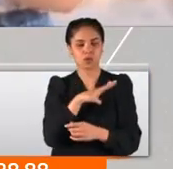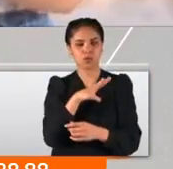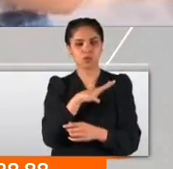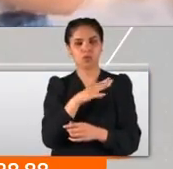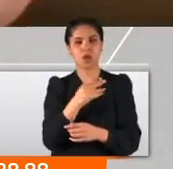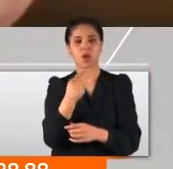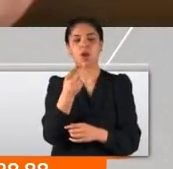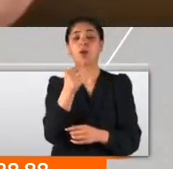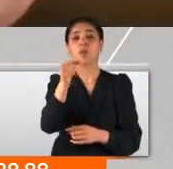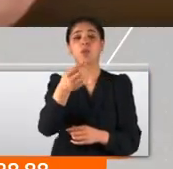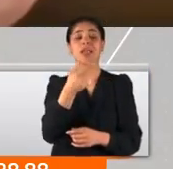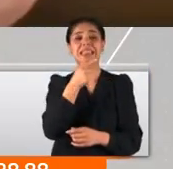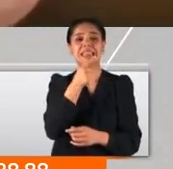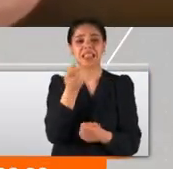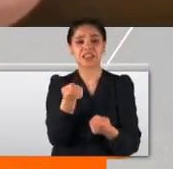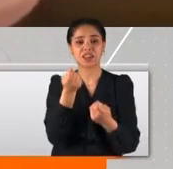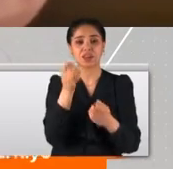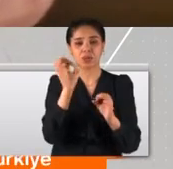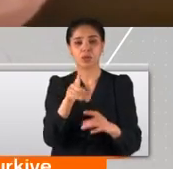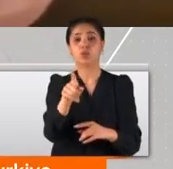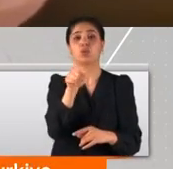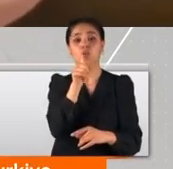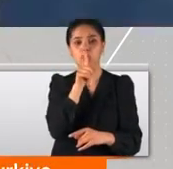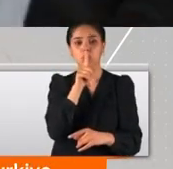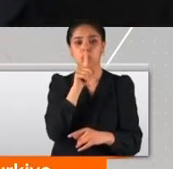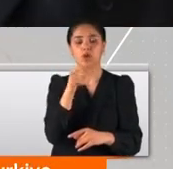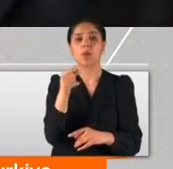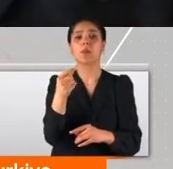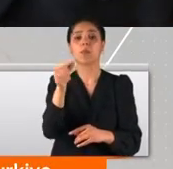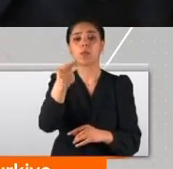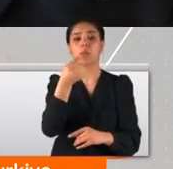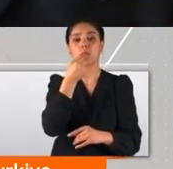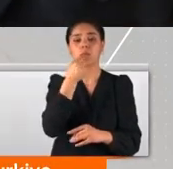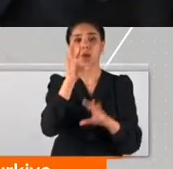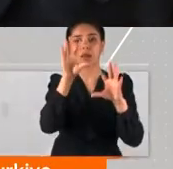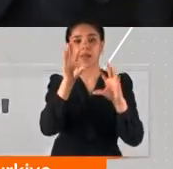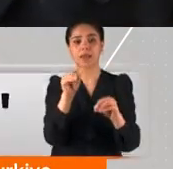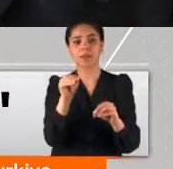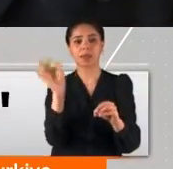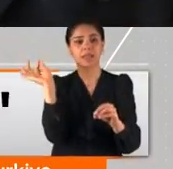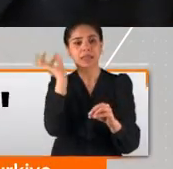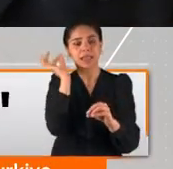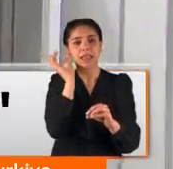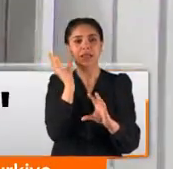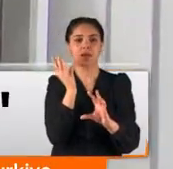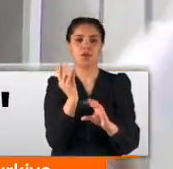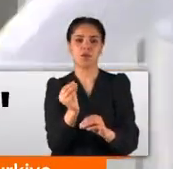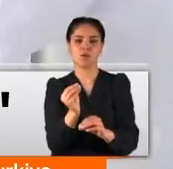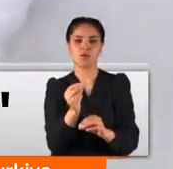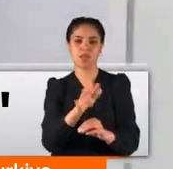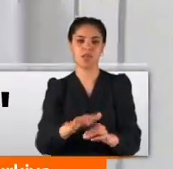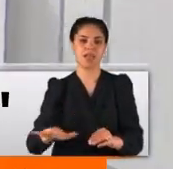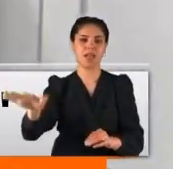mikrofon çalışmaya başlıyor. Sustuğunuz zaman mikrofon kendi kendini kapatıyor. Sadece dinleme moduna geçiyorsunuz. Hemen